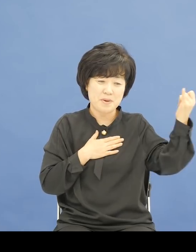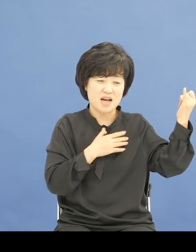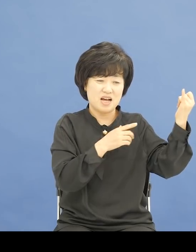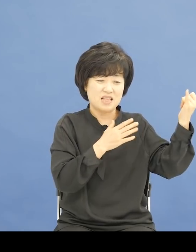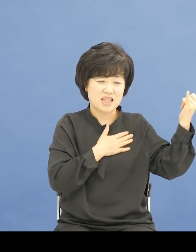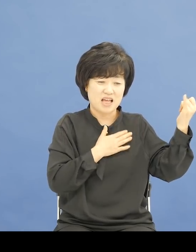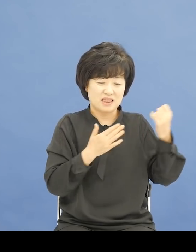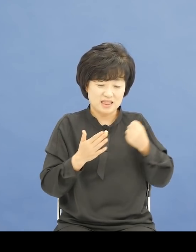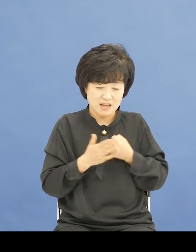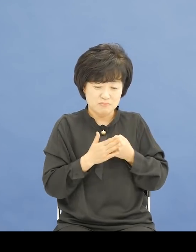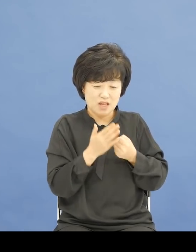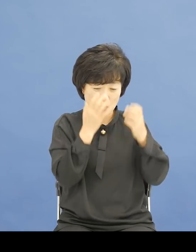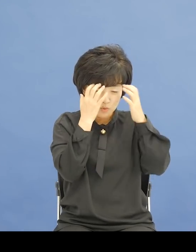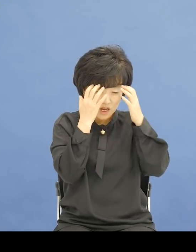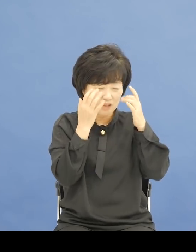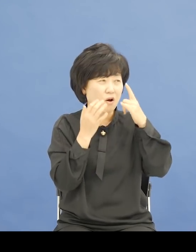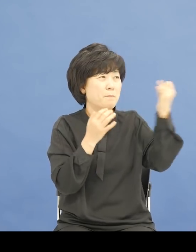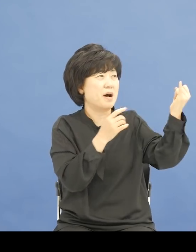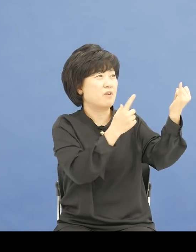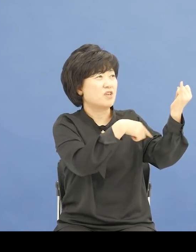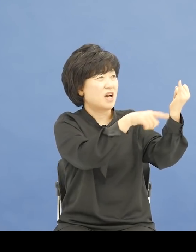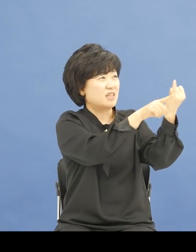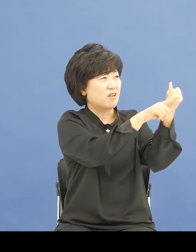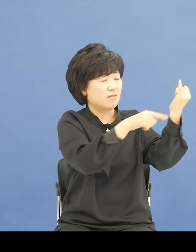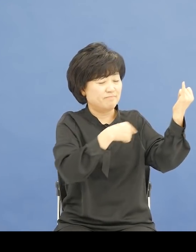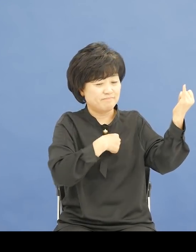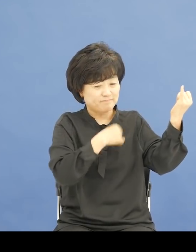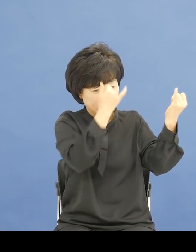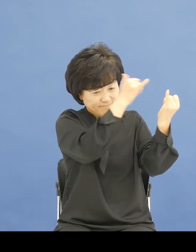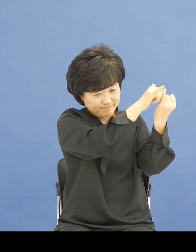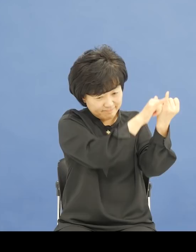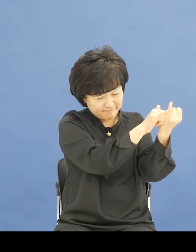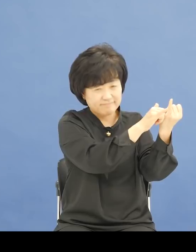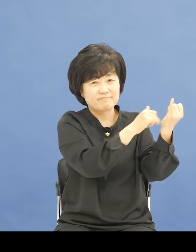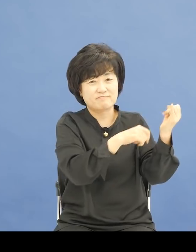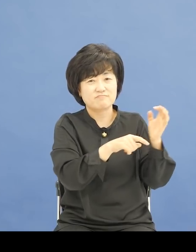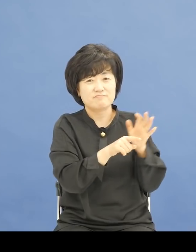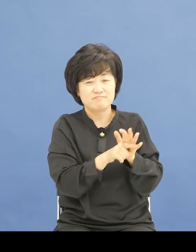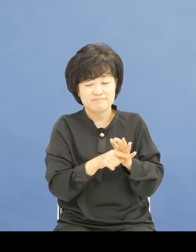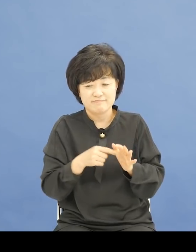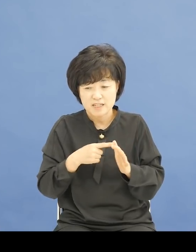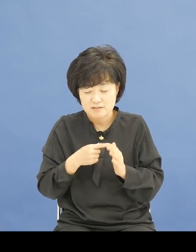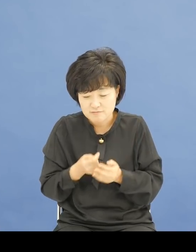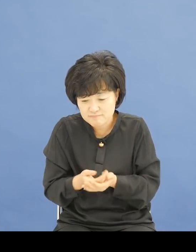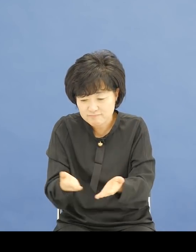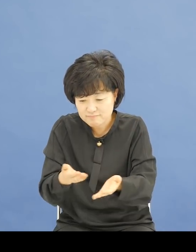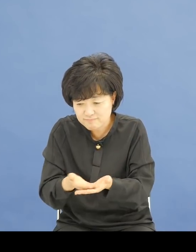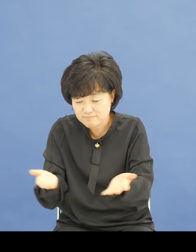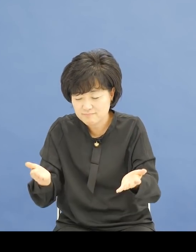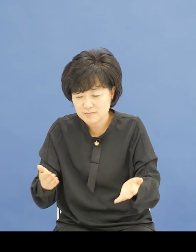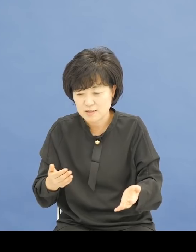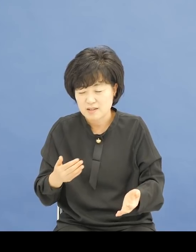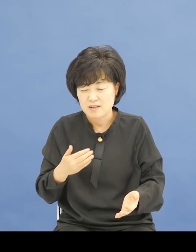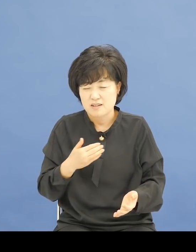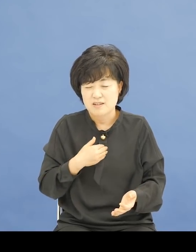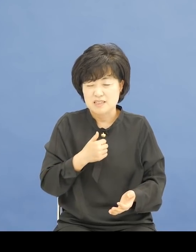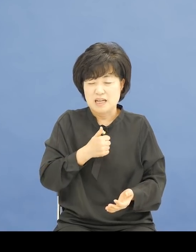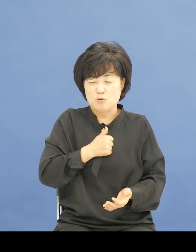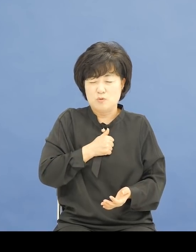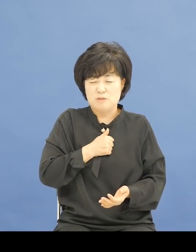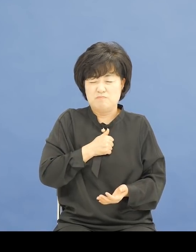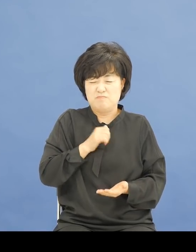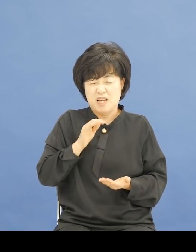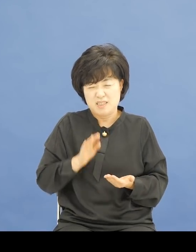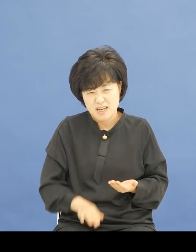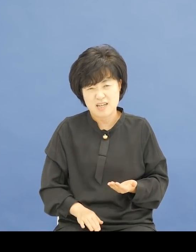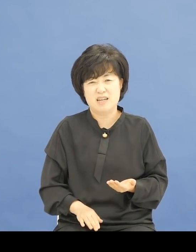저희 어머니를 위할 수 있는 유일한 효도더라고요. 굉장히 자존감은 더 낮아질 수밖에 없고. 맞습니다. 그렇게 힘들 때 좀